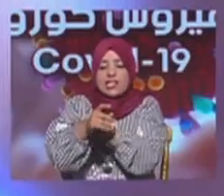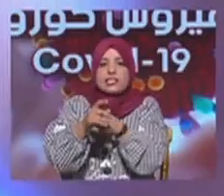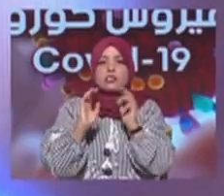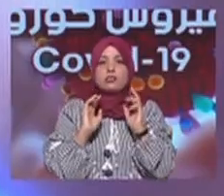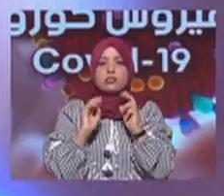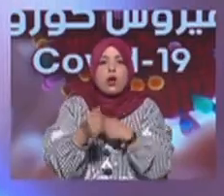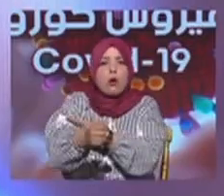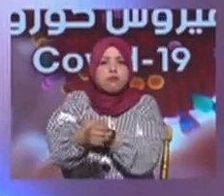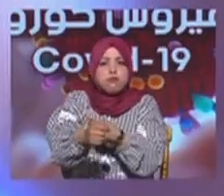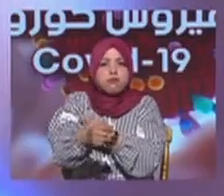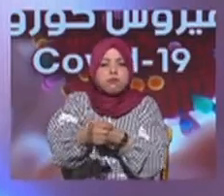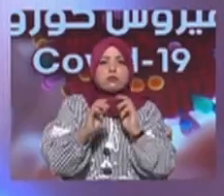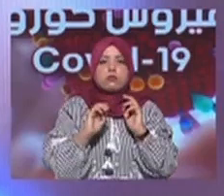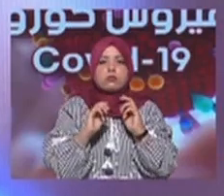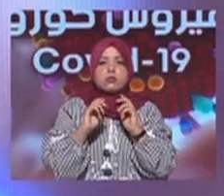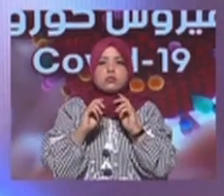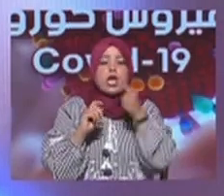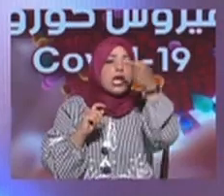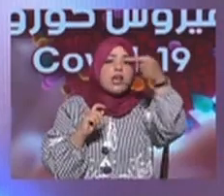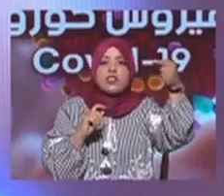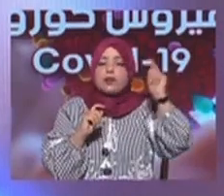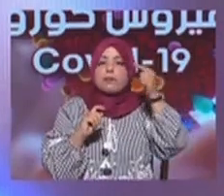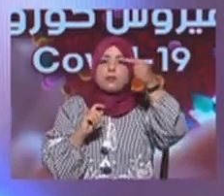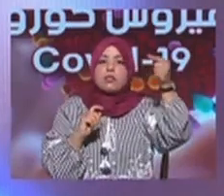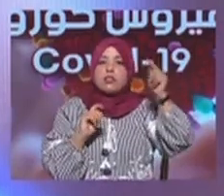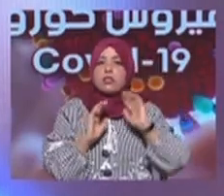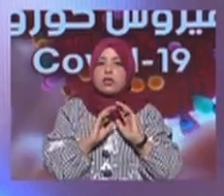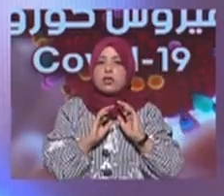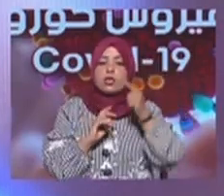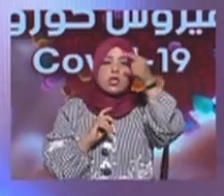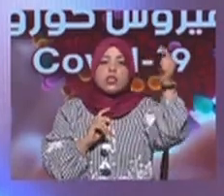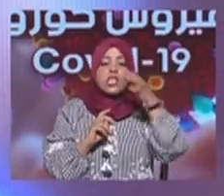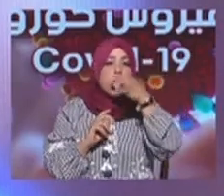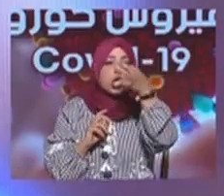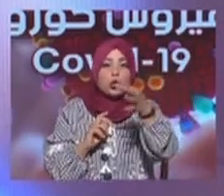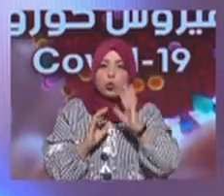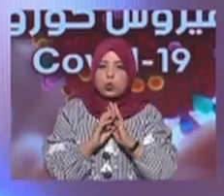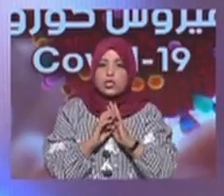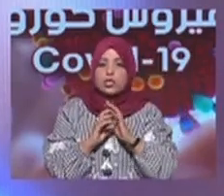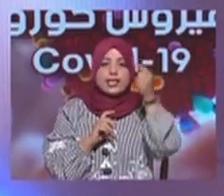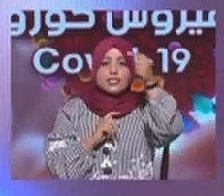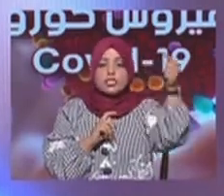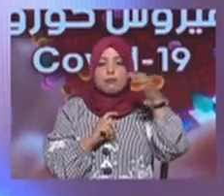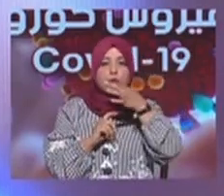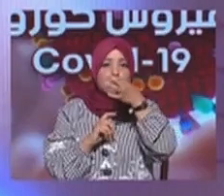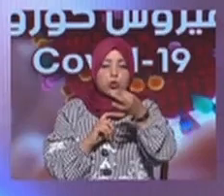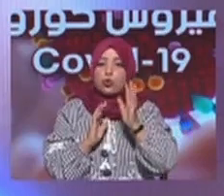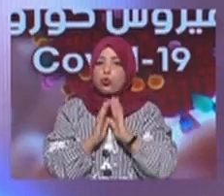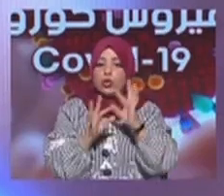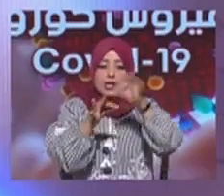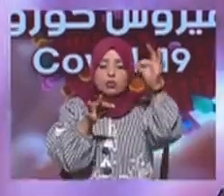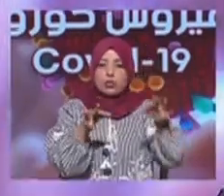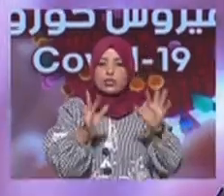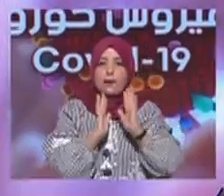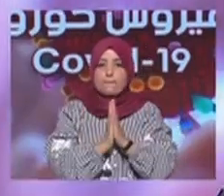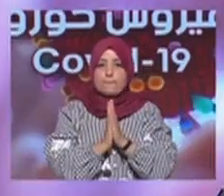راني اذا كان هو سلبي ما يلزموش يطمنا اذا كان المريض هذايا عنده ان كونتكست دو صحيح دو سوسبيسيون. صحيح.